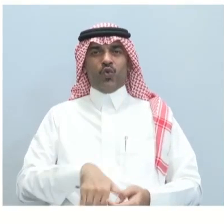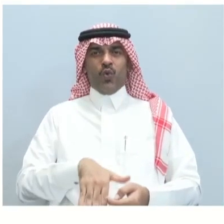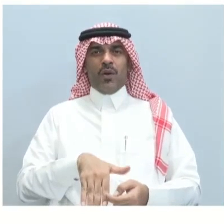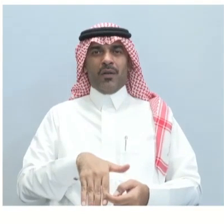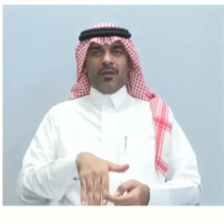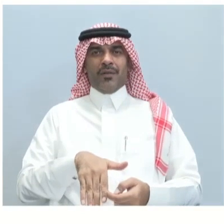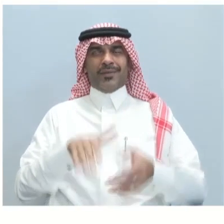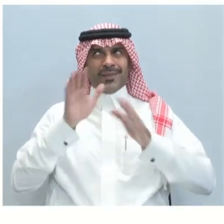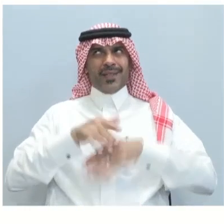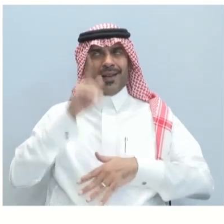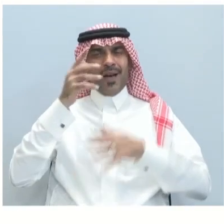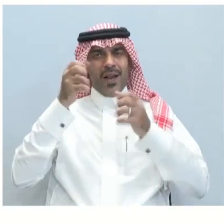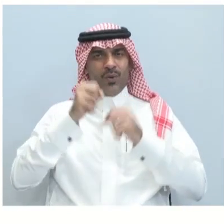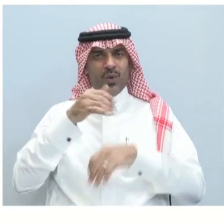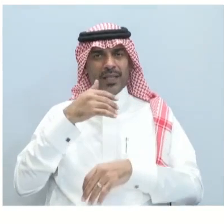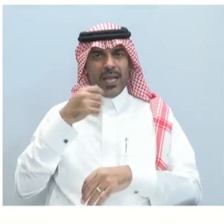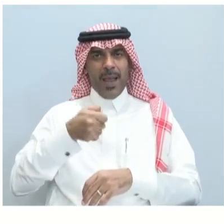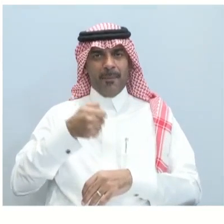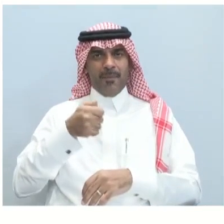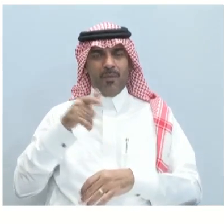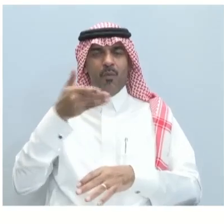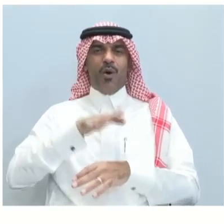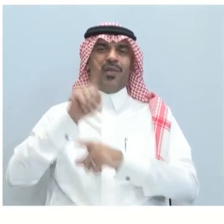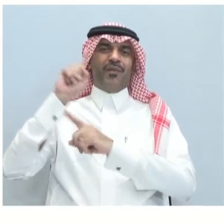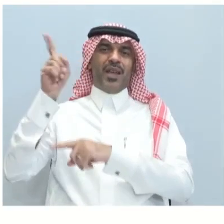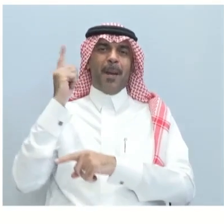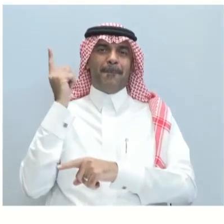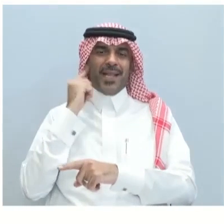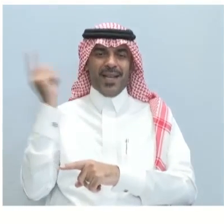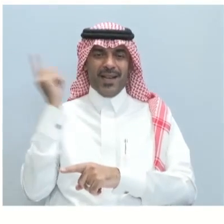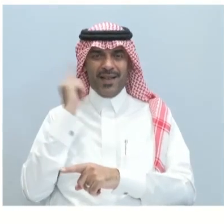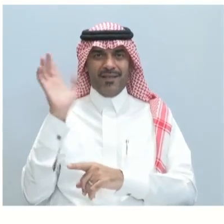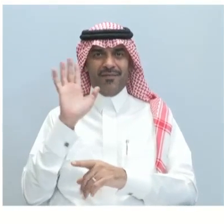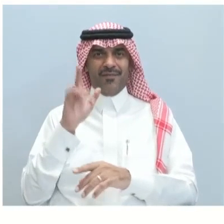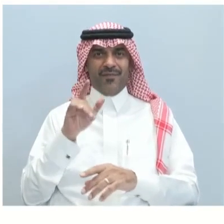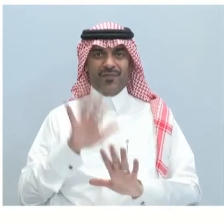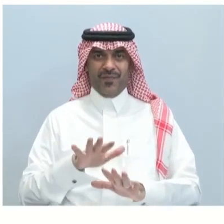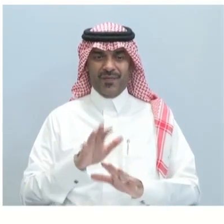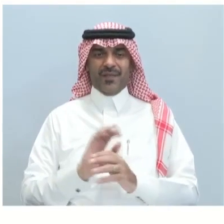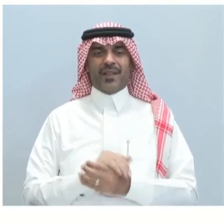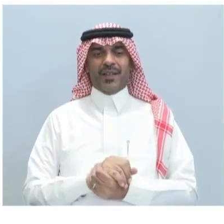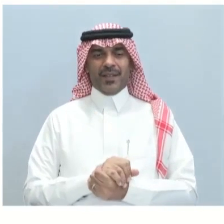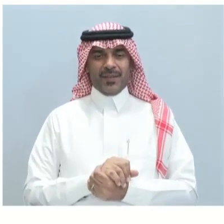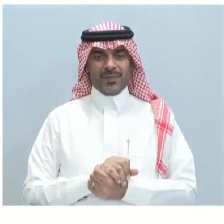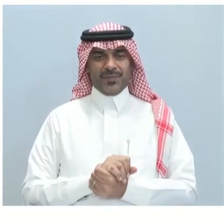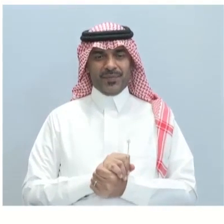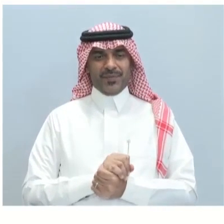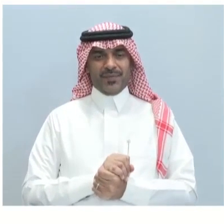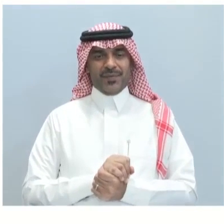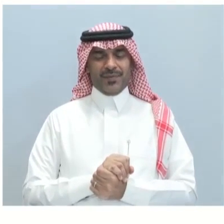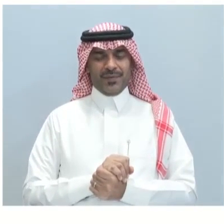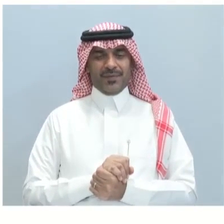اذا هو العمق التاريخي والديني للعرب والمسلمين ففيه مهبط الوحي وقبله